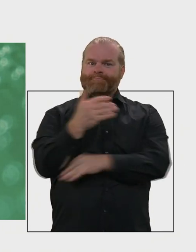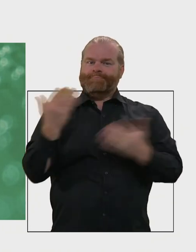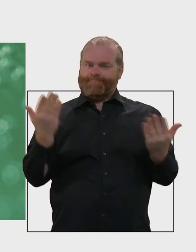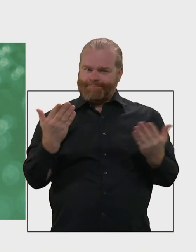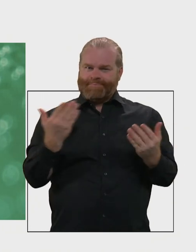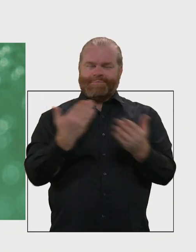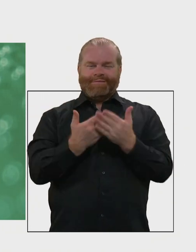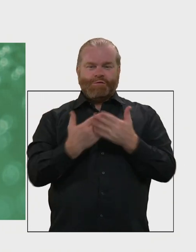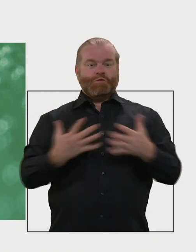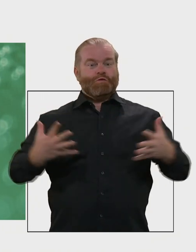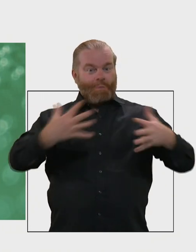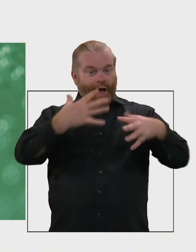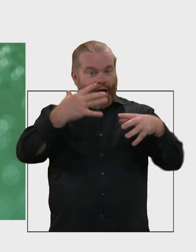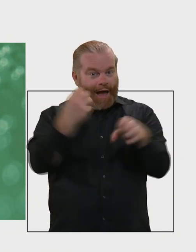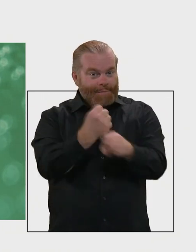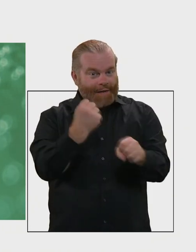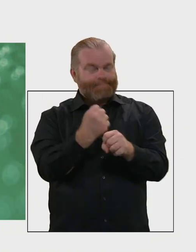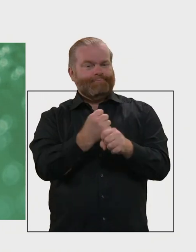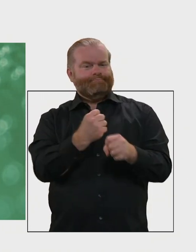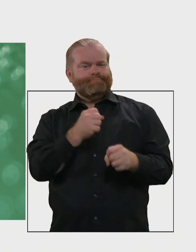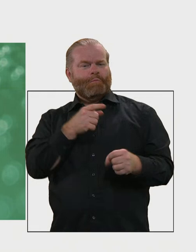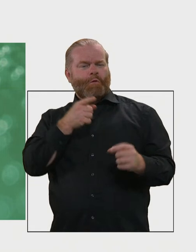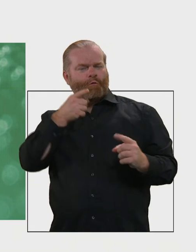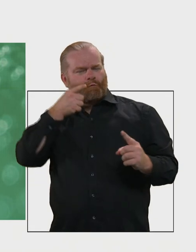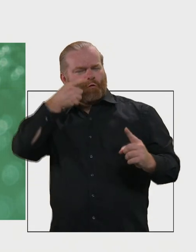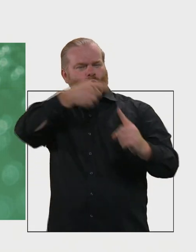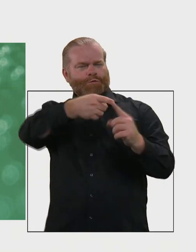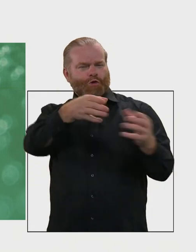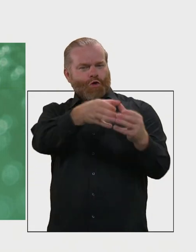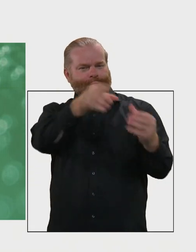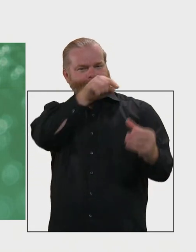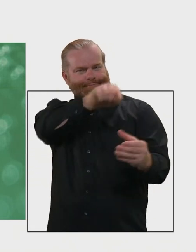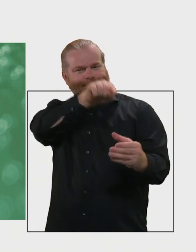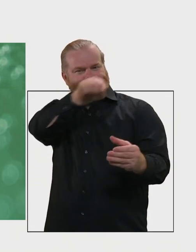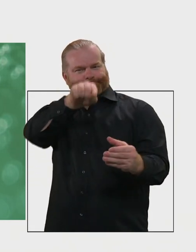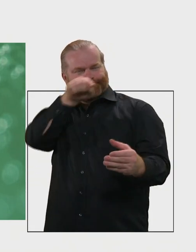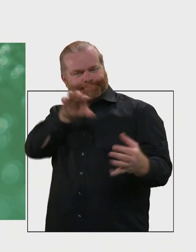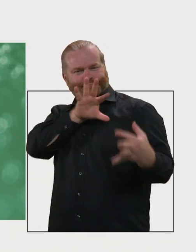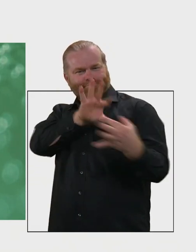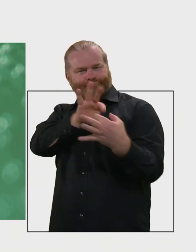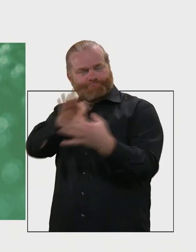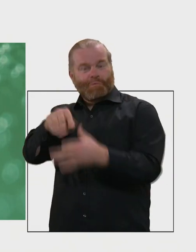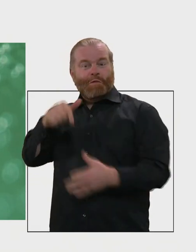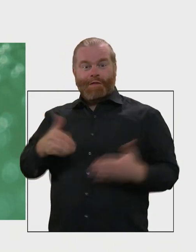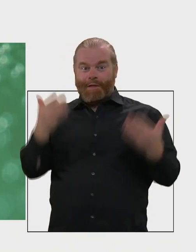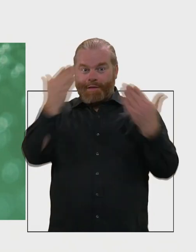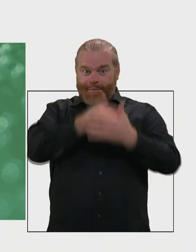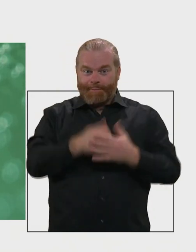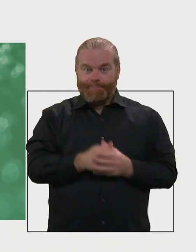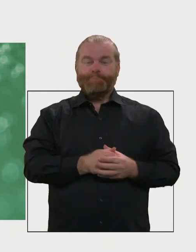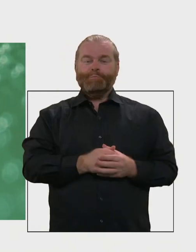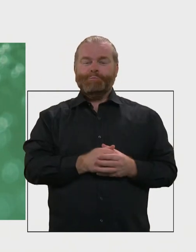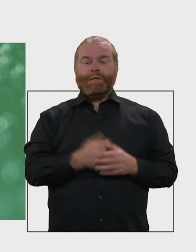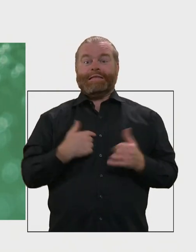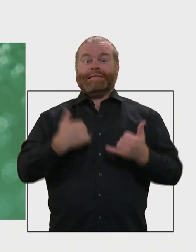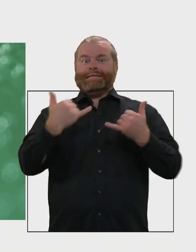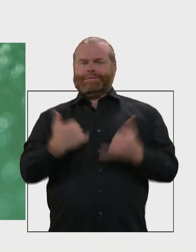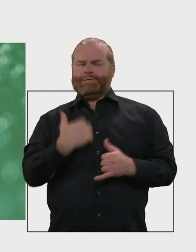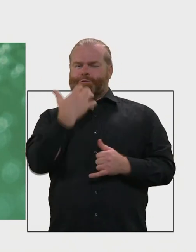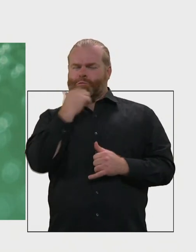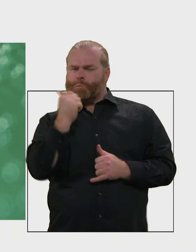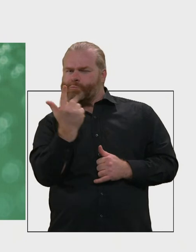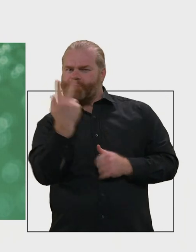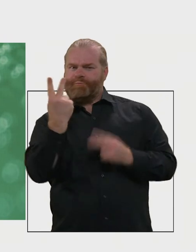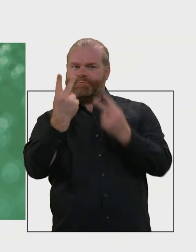hier, heute Abend. Und jetzt möchte ich gerne noch ein paar wichtige Anmerkungen machen, die wirklich sehr wichtig sind, denn es geht ja um